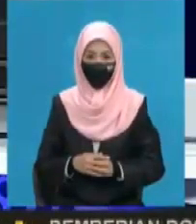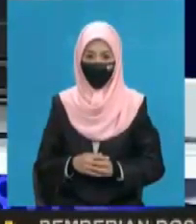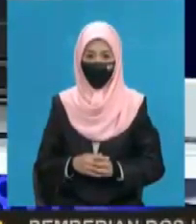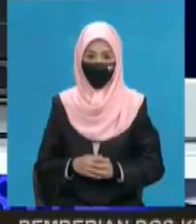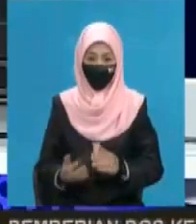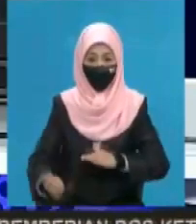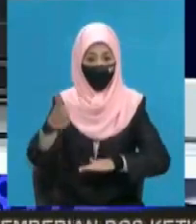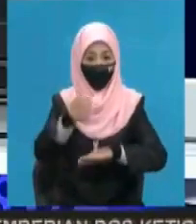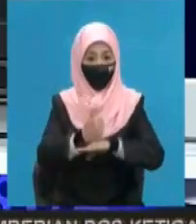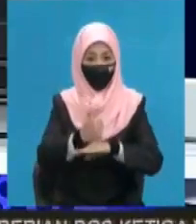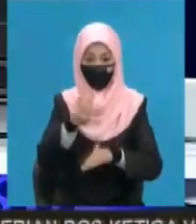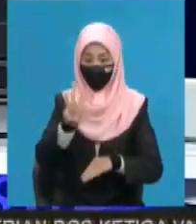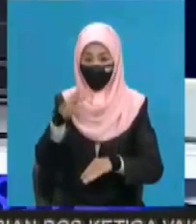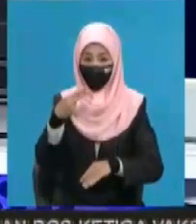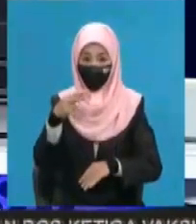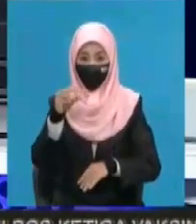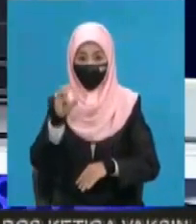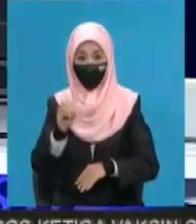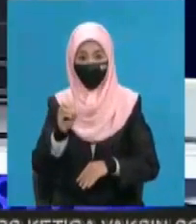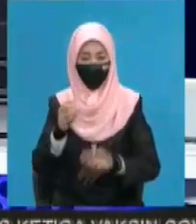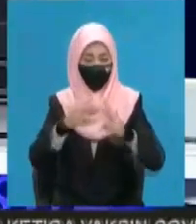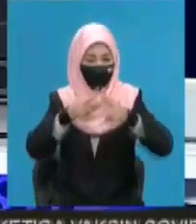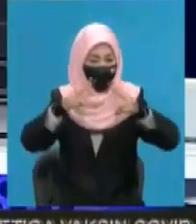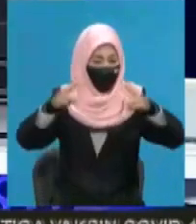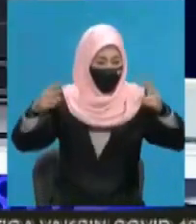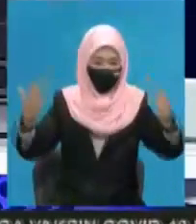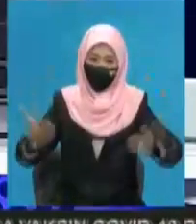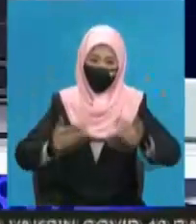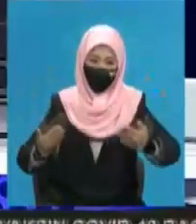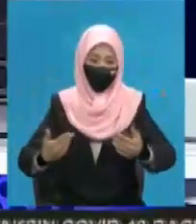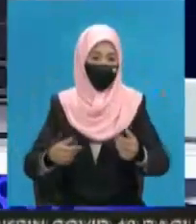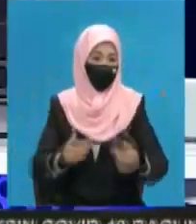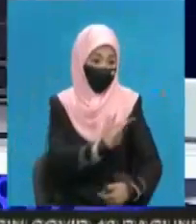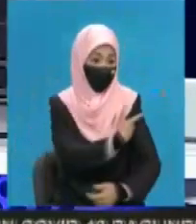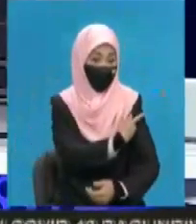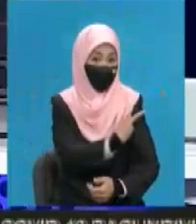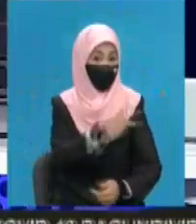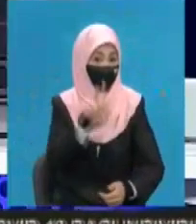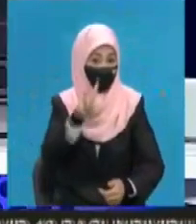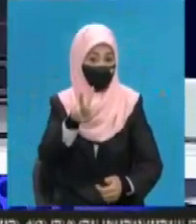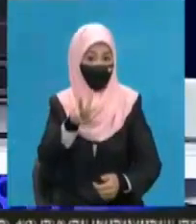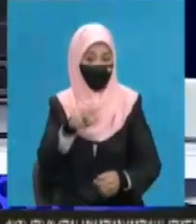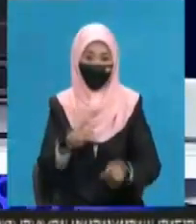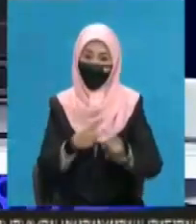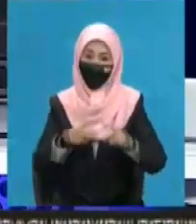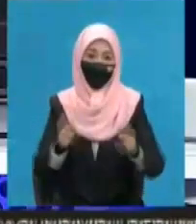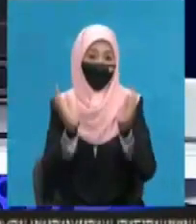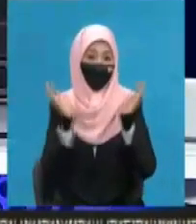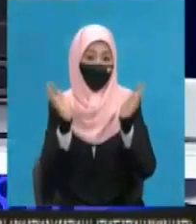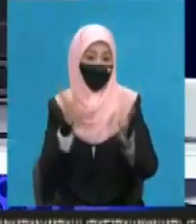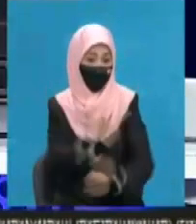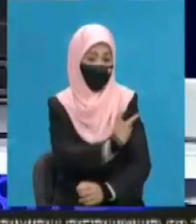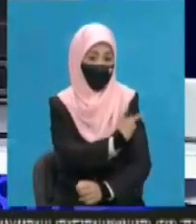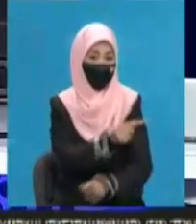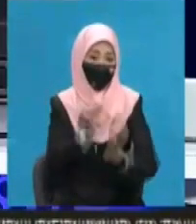pertumbuhan kesehatan sedunia double house sangat-sangat menggalakkan suntikan vaksin penggalak namun di negara ini suntikan tersebut